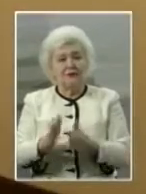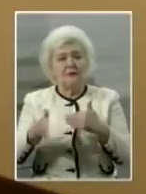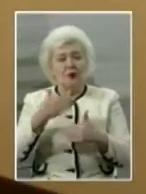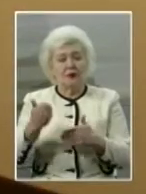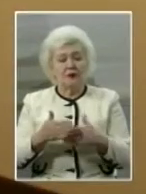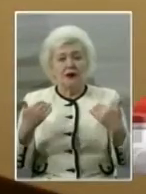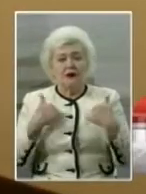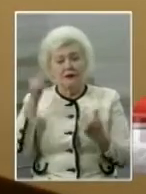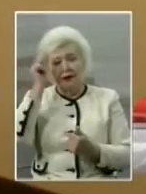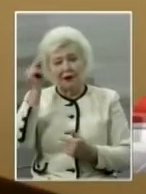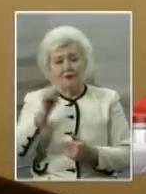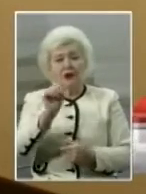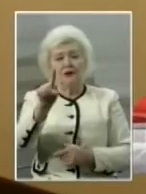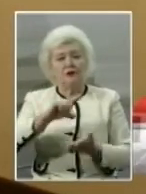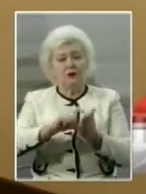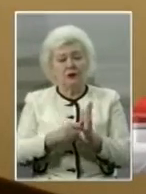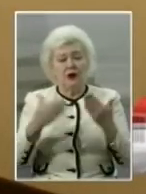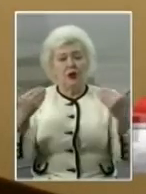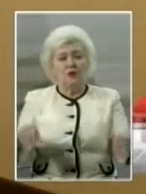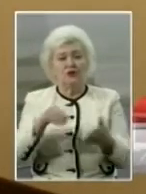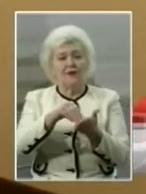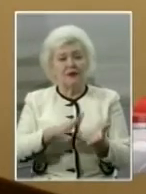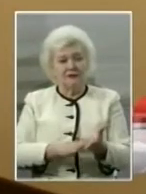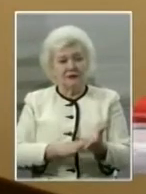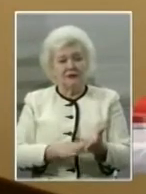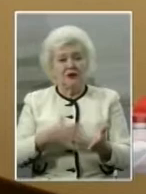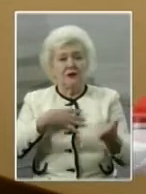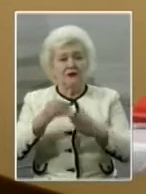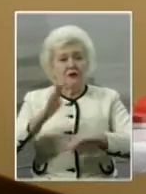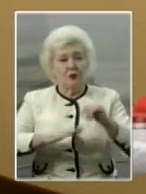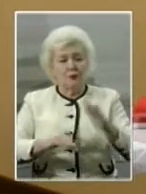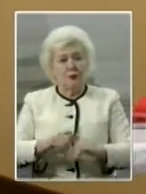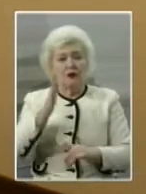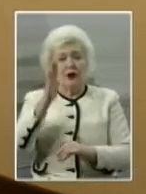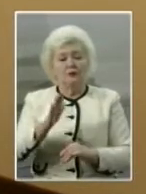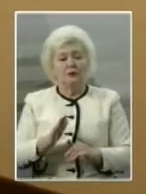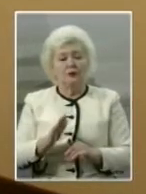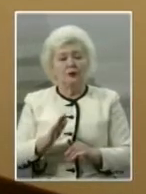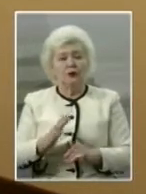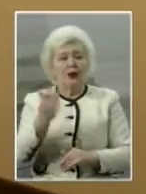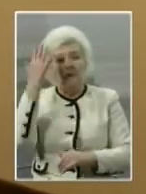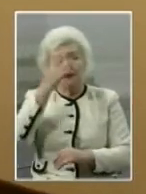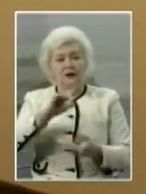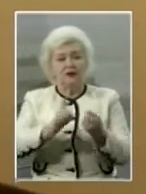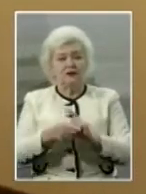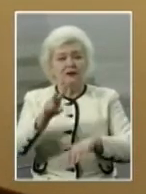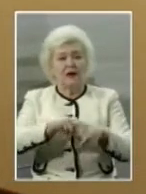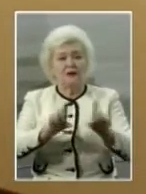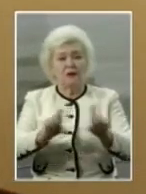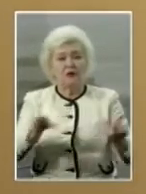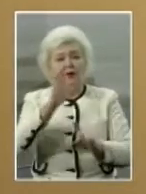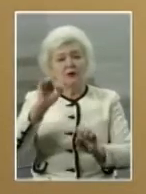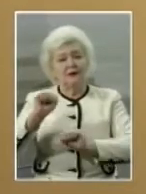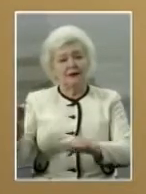покарання. Я на часі в 11 класі я вже визначила свою професію, майбутнє я буду стати поліцейським, який буде захищати нашу